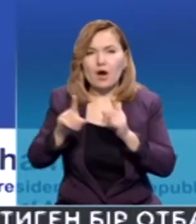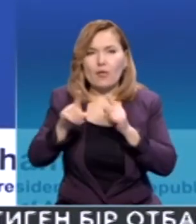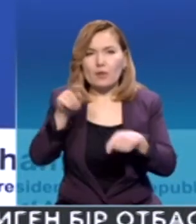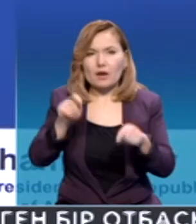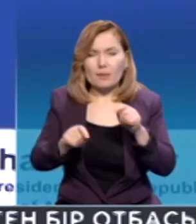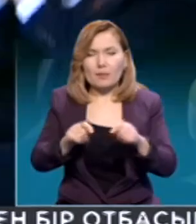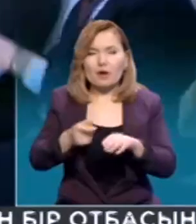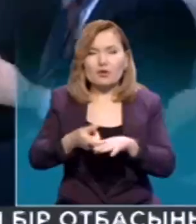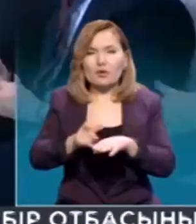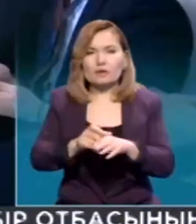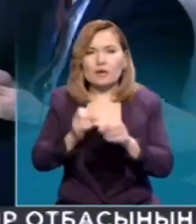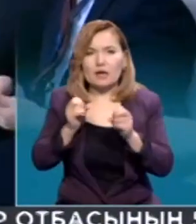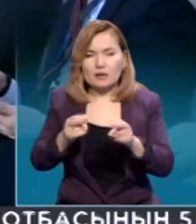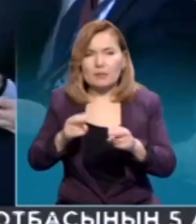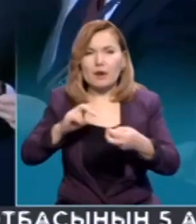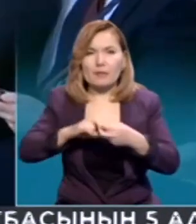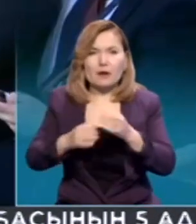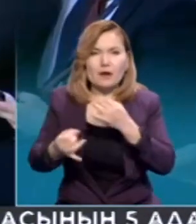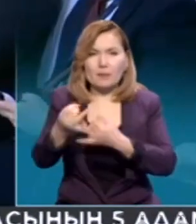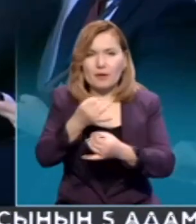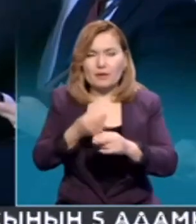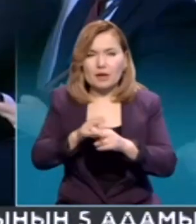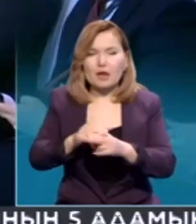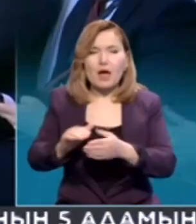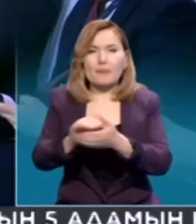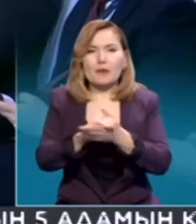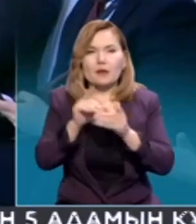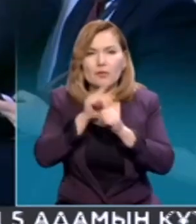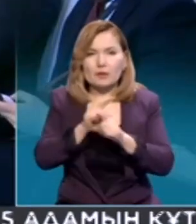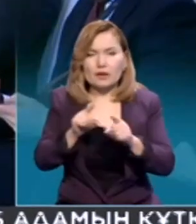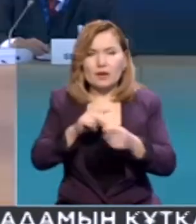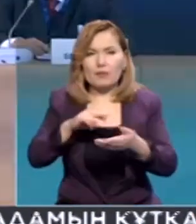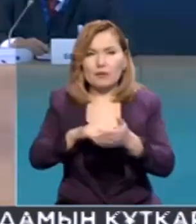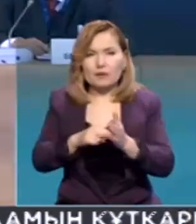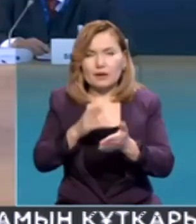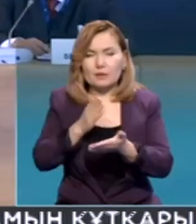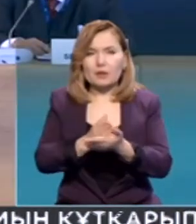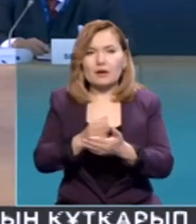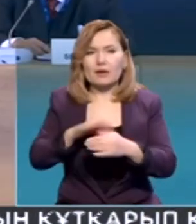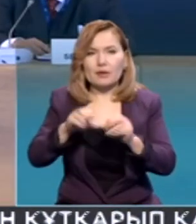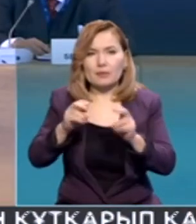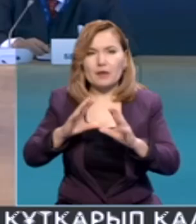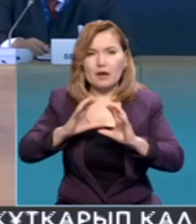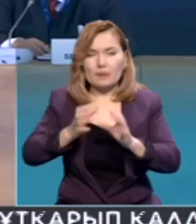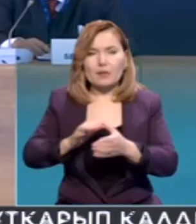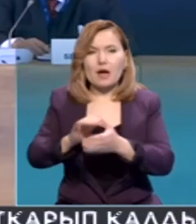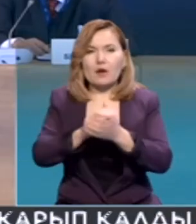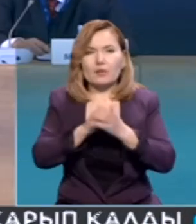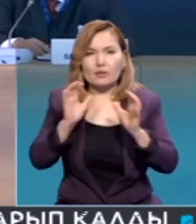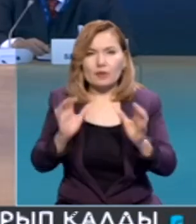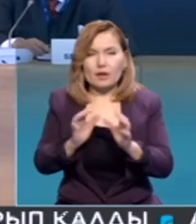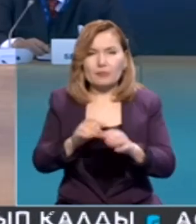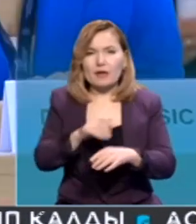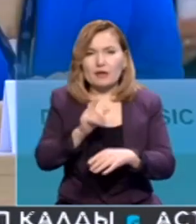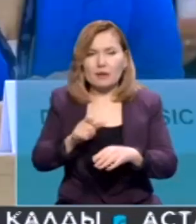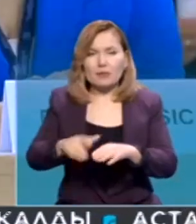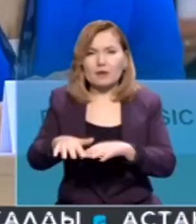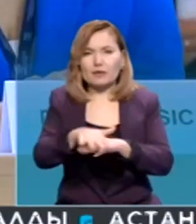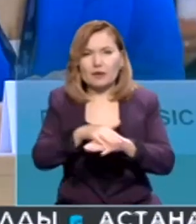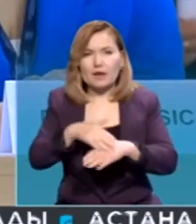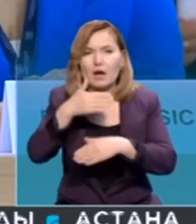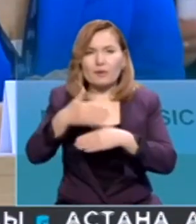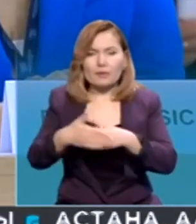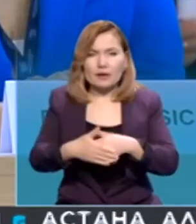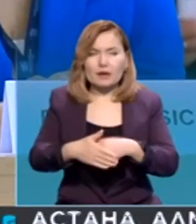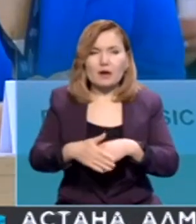қауіп төндіретін факторлар, қауіпсіздік мәселелері мен бейбітшілікті насихаттау көзделген. Спикерлер әлемде тұрақтылық орнату, адамзат алдында